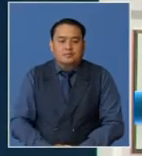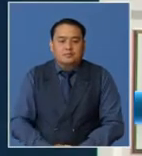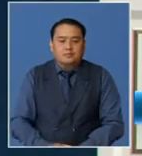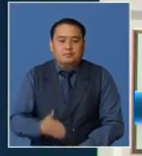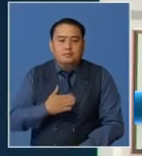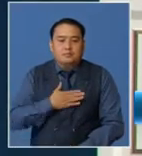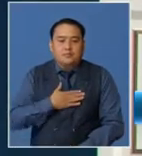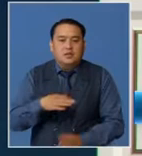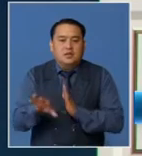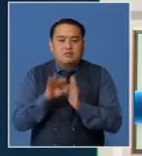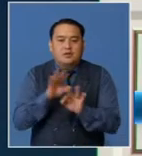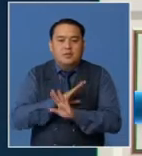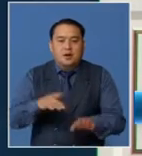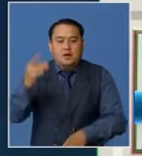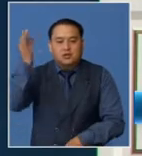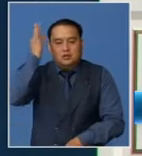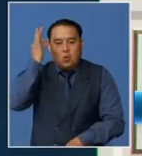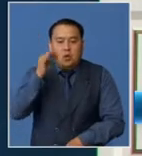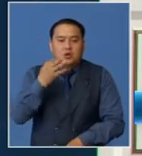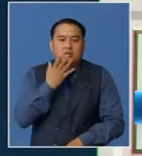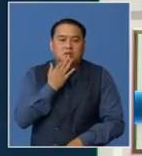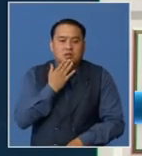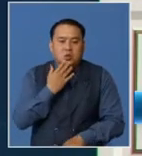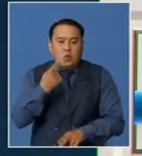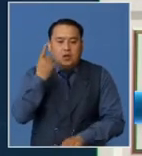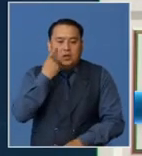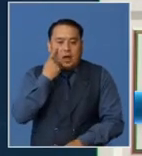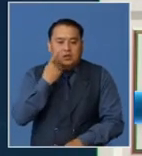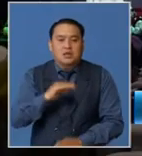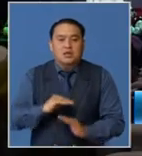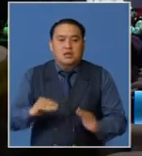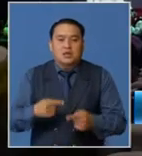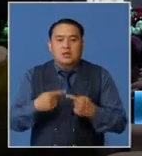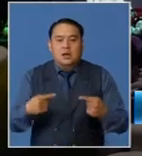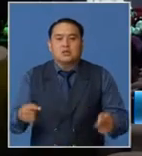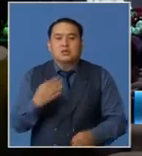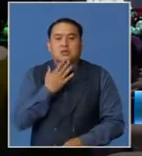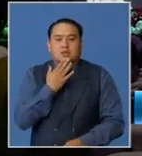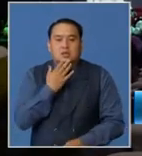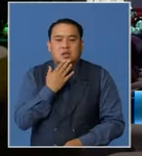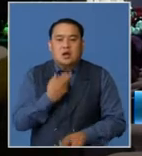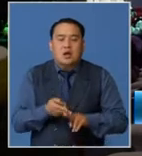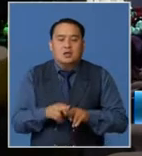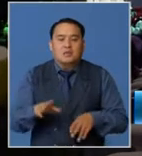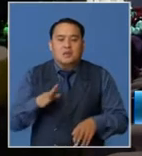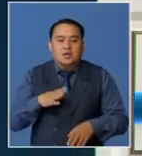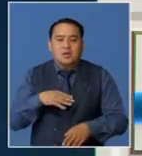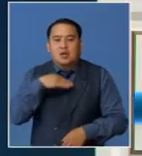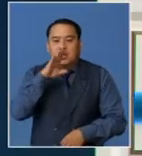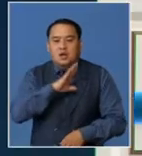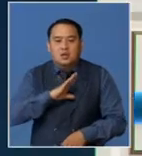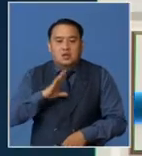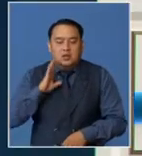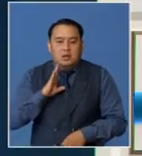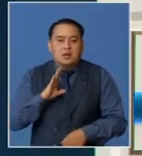по цвету глаз, волос и этническому признаку. Дети у нас разных этносов. Конечно, быть родителями 9